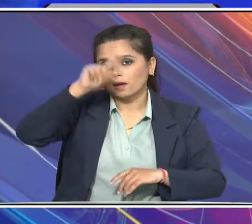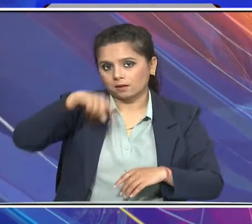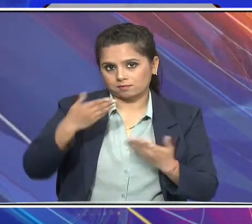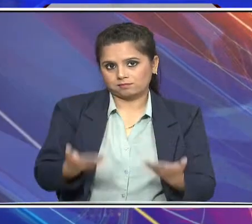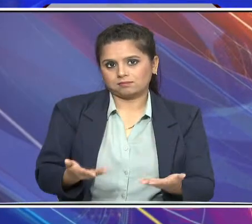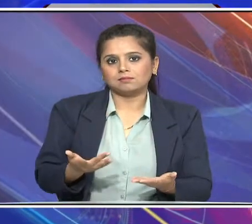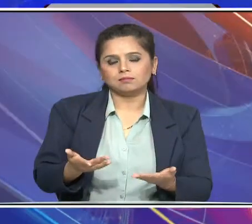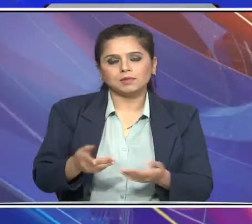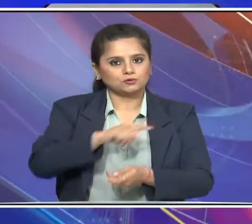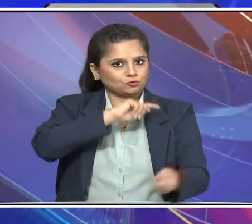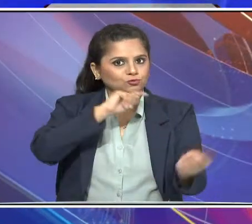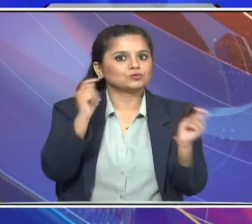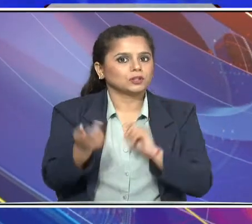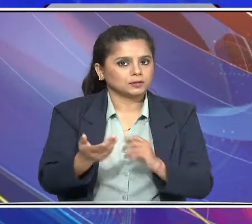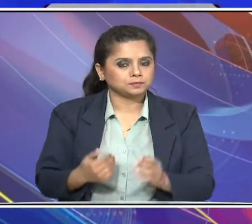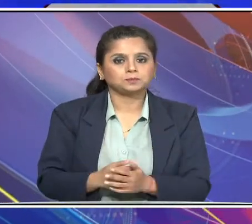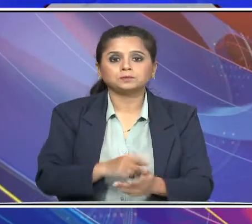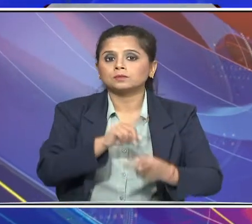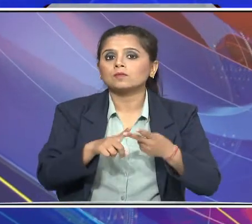है